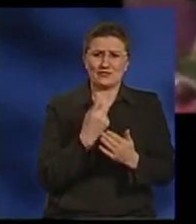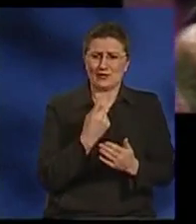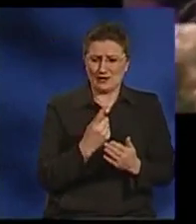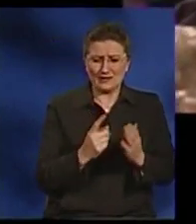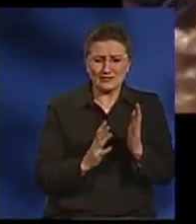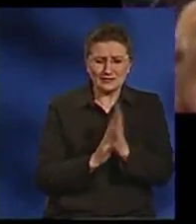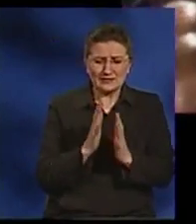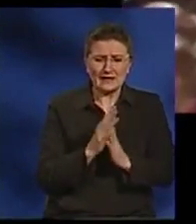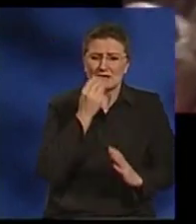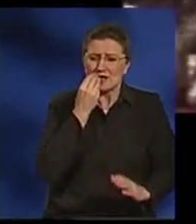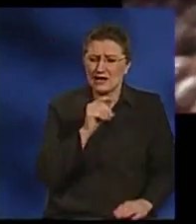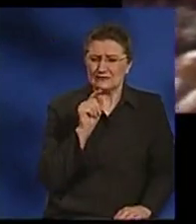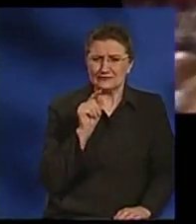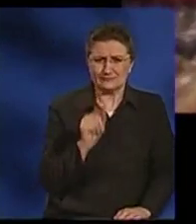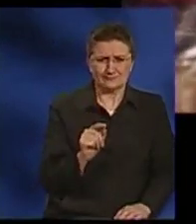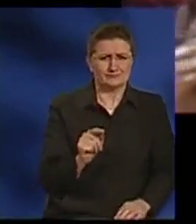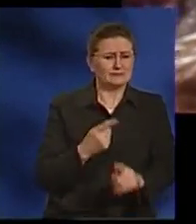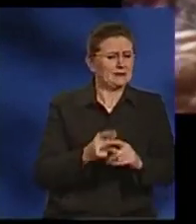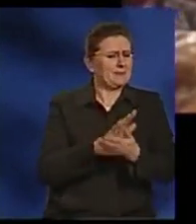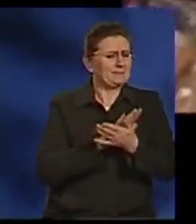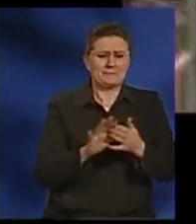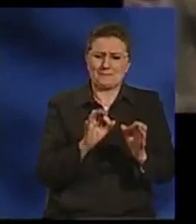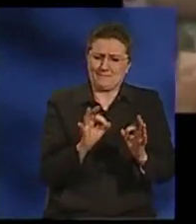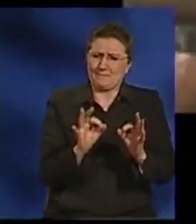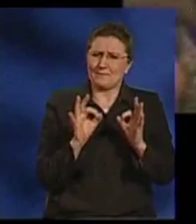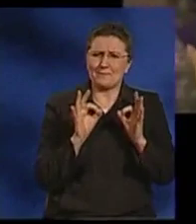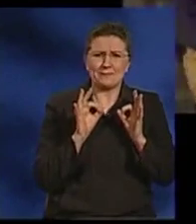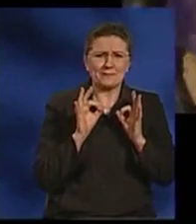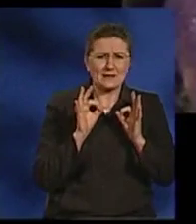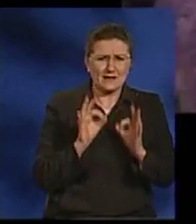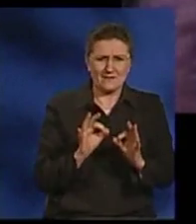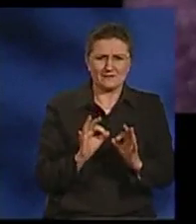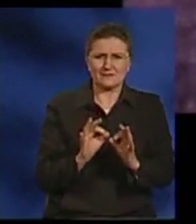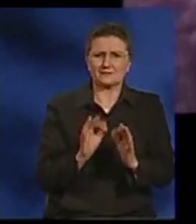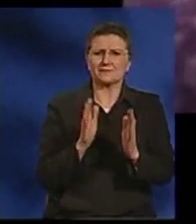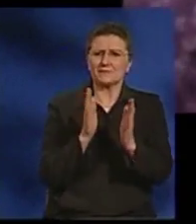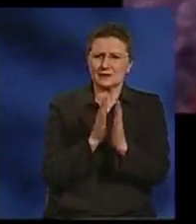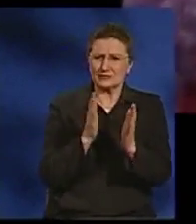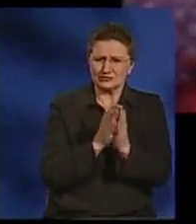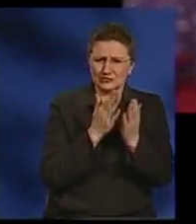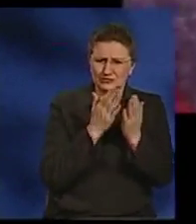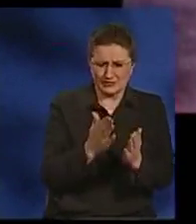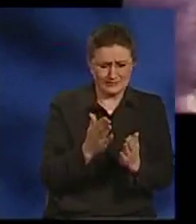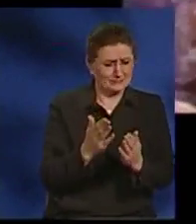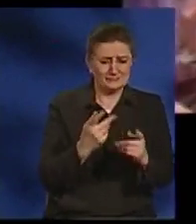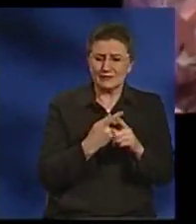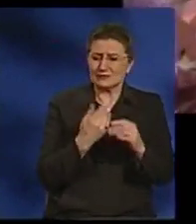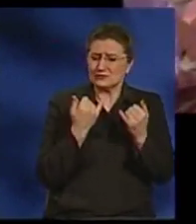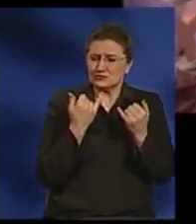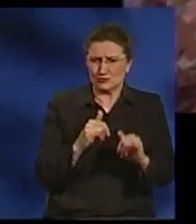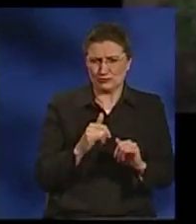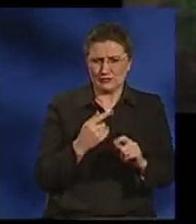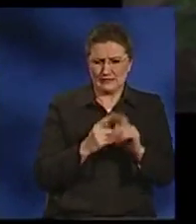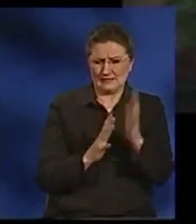из этих качеств. Причем чистейшие прадо, почтенные граждане, вы не видели ничего подобного. Вот